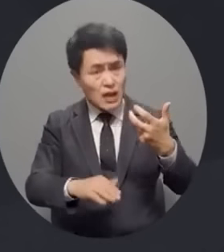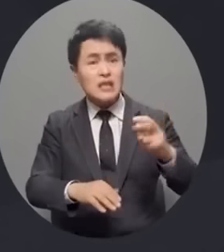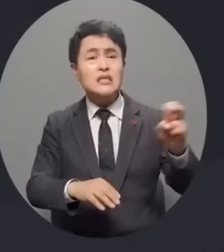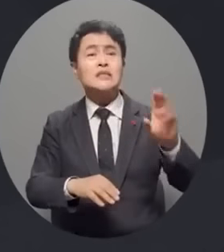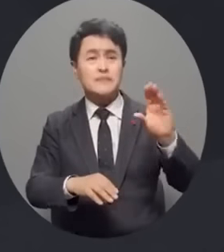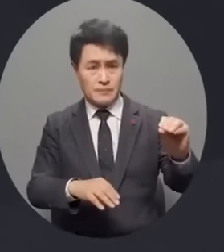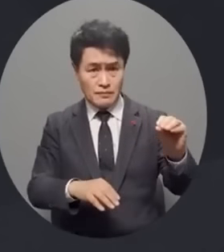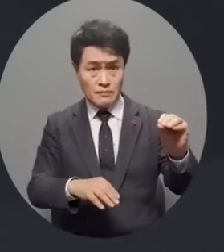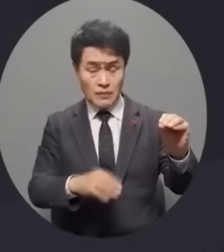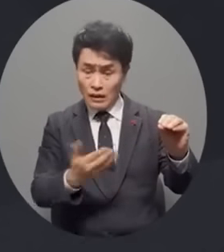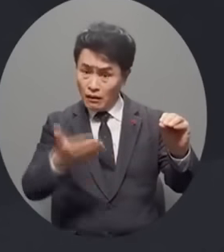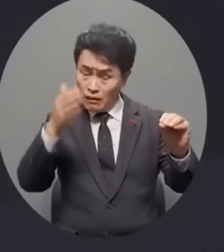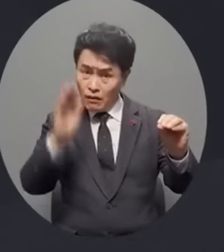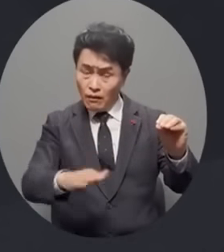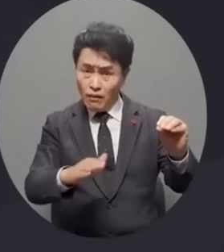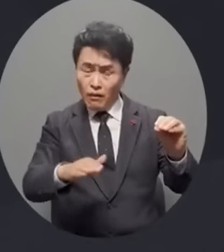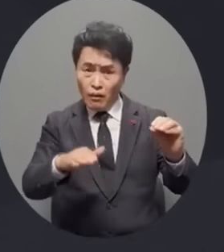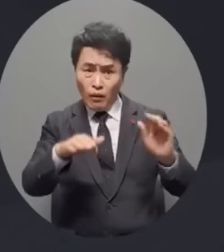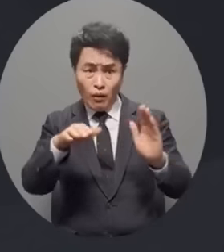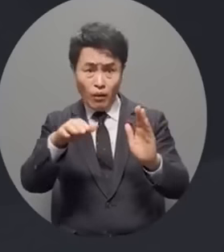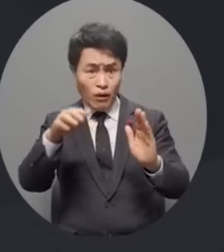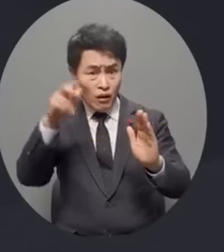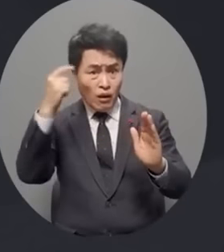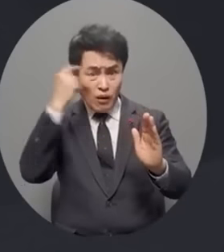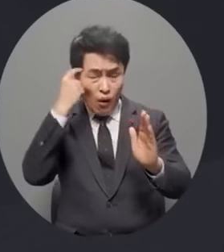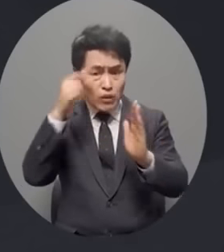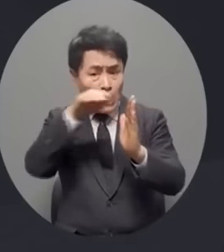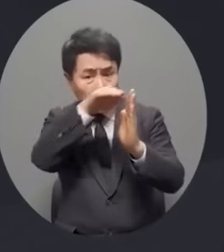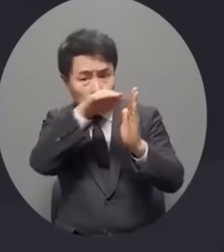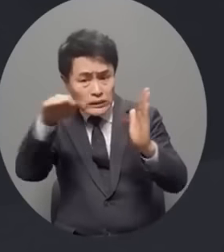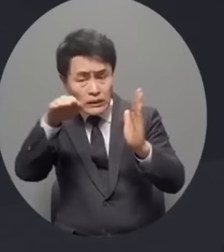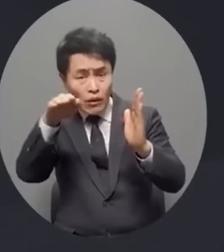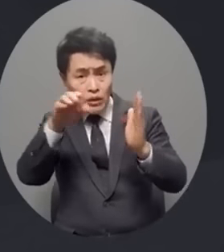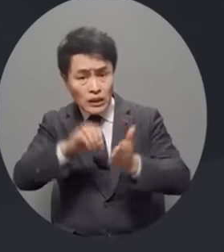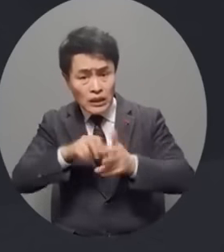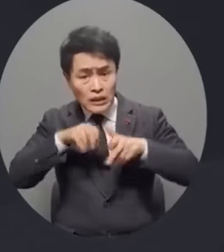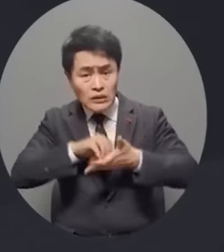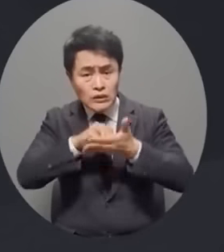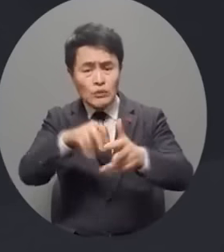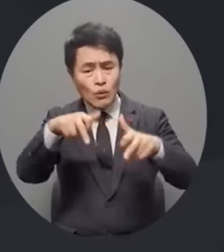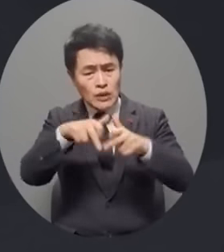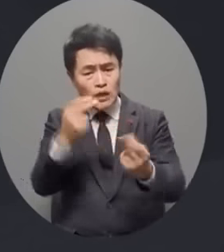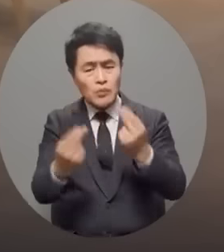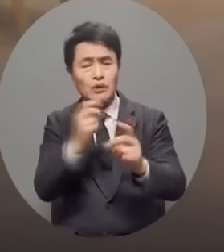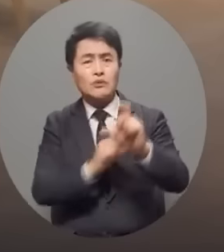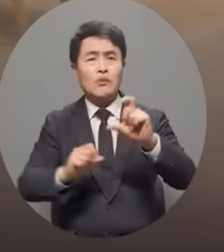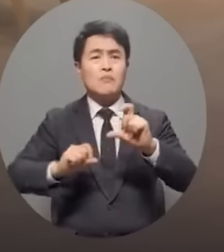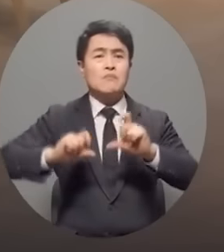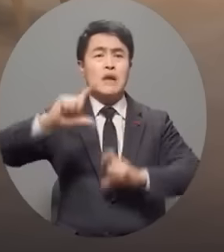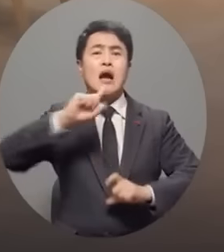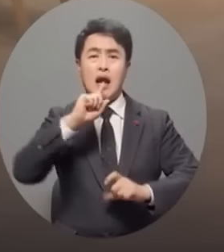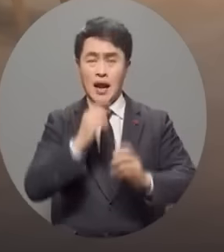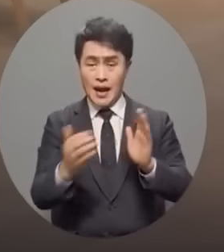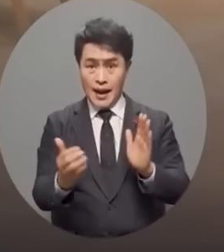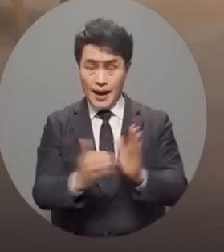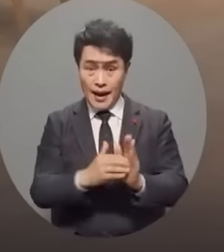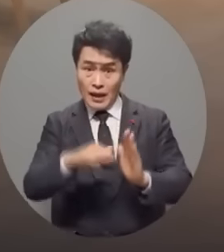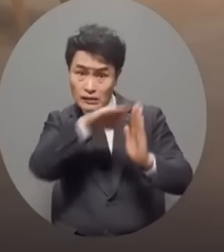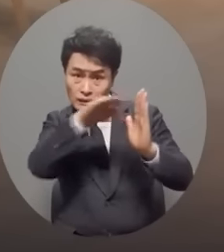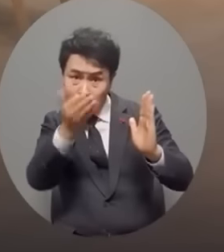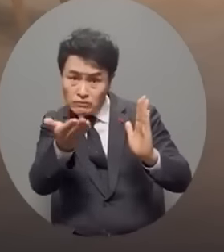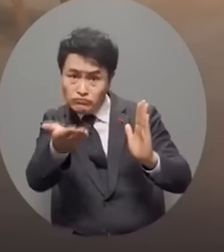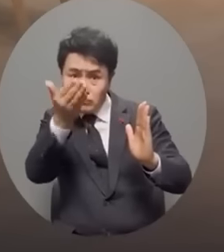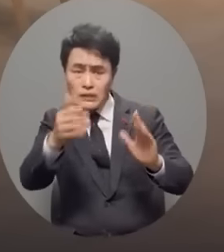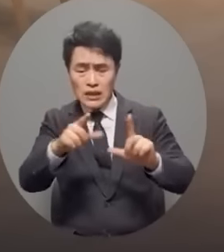명, 그러니까 경계선 지능인이 등록 장애인보다도 훨씬 많을 거란 얘기입니다. 경계선 지능인은